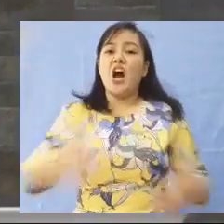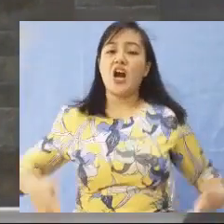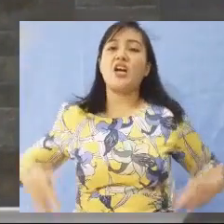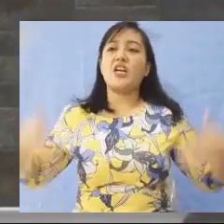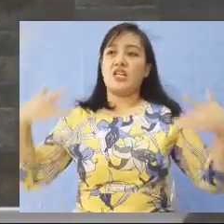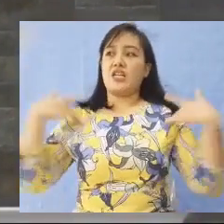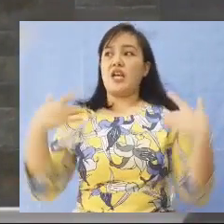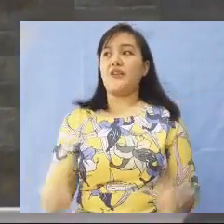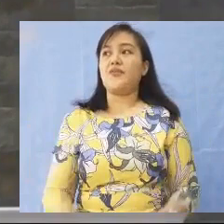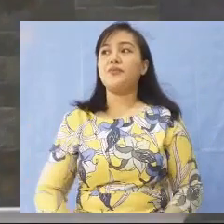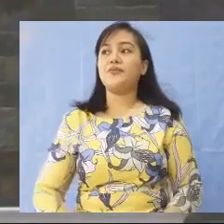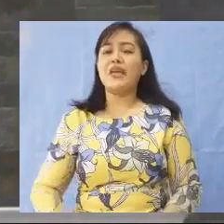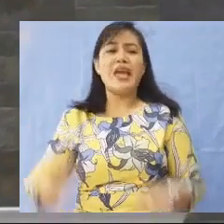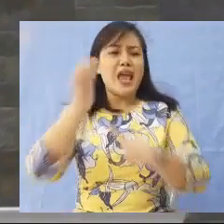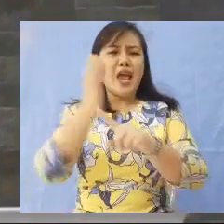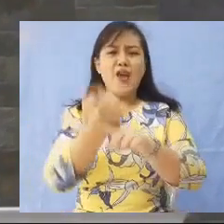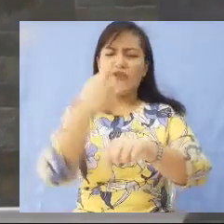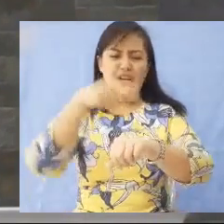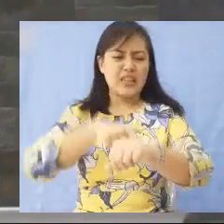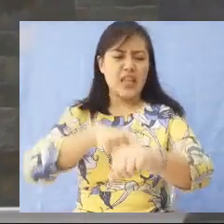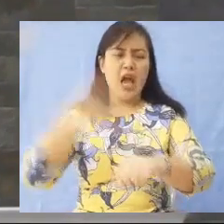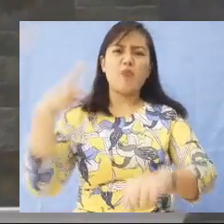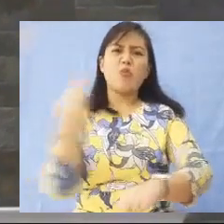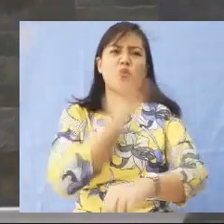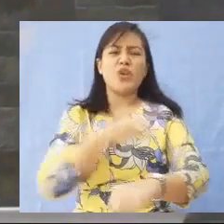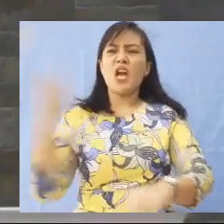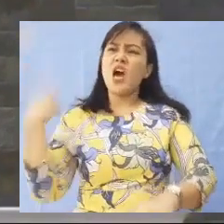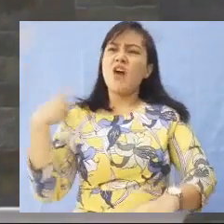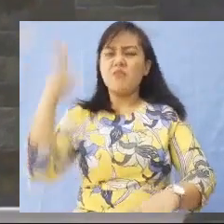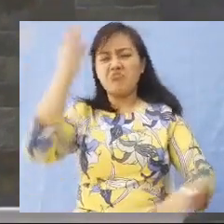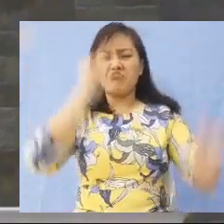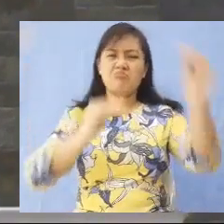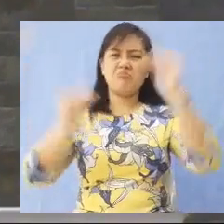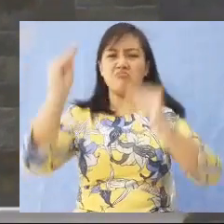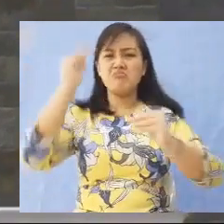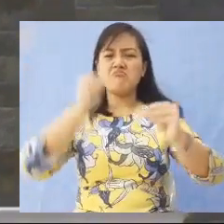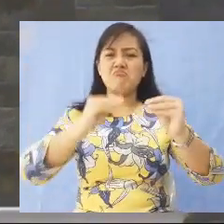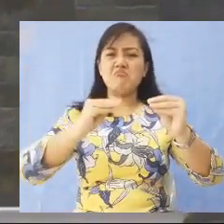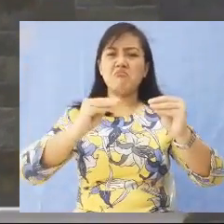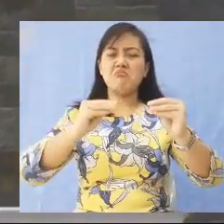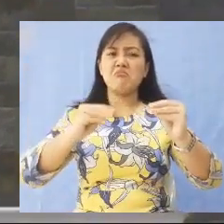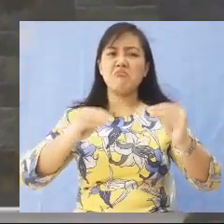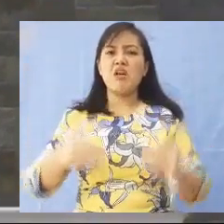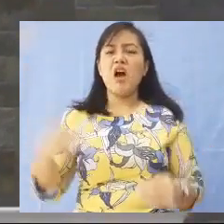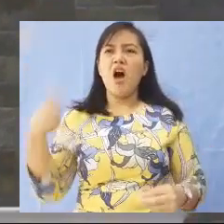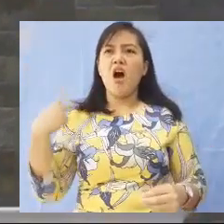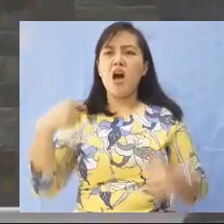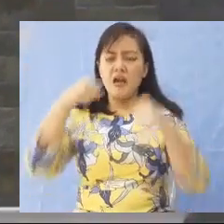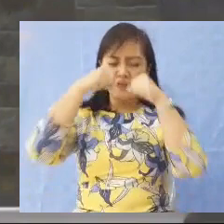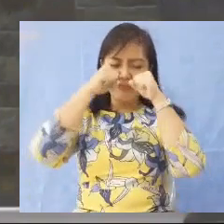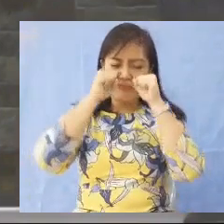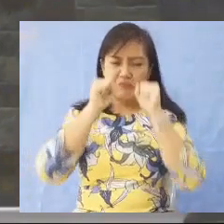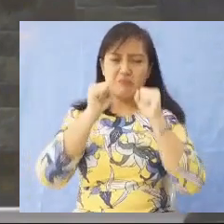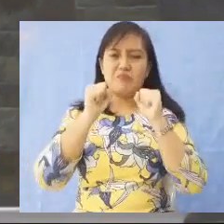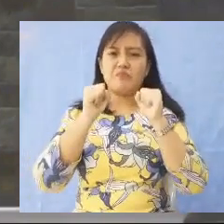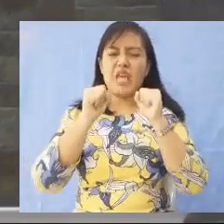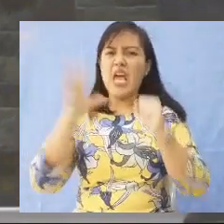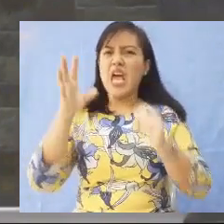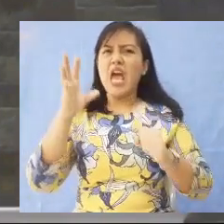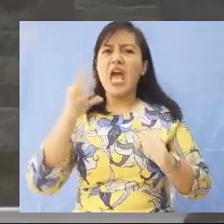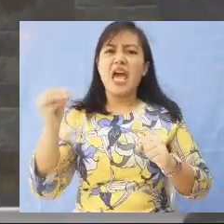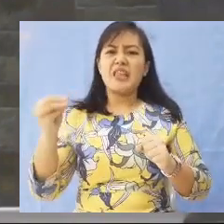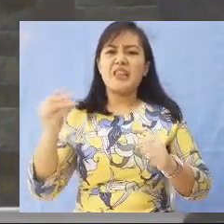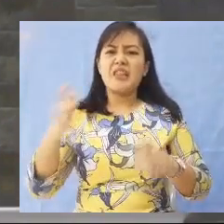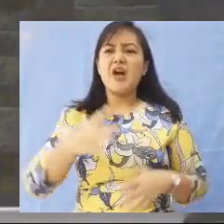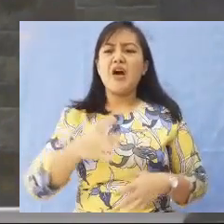na nating stress and distress and sa tingin natin, wala na tayong pag-asa.